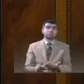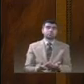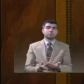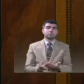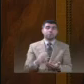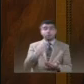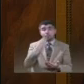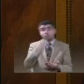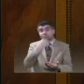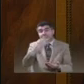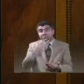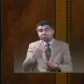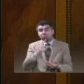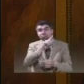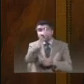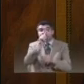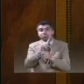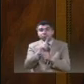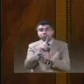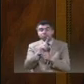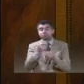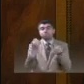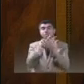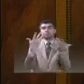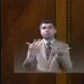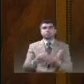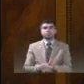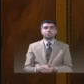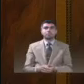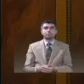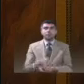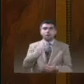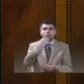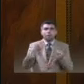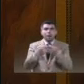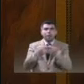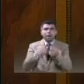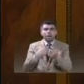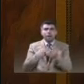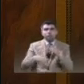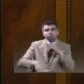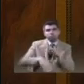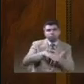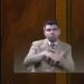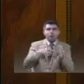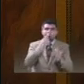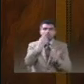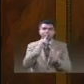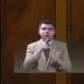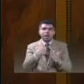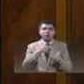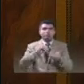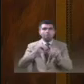هذا كلام مجانب للصواب. نحن لا نفر من المسؤولية، أن نسأل، نحن